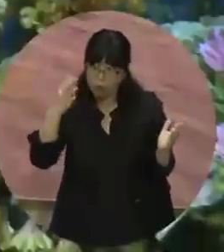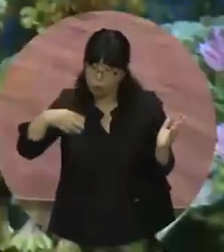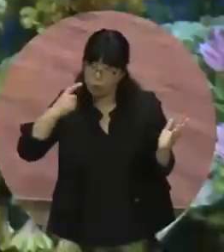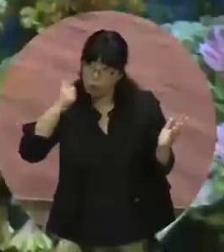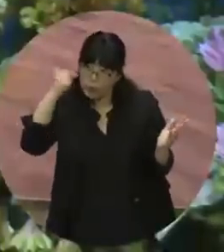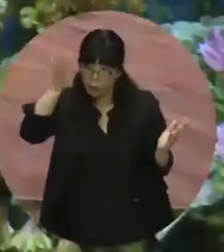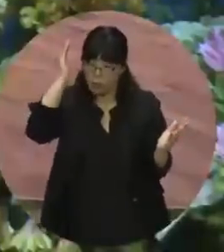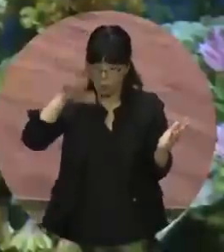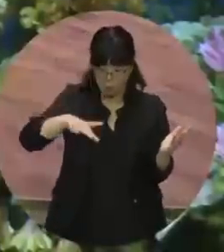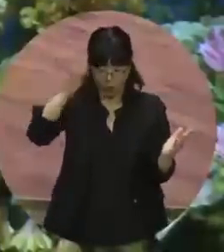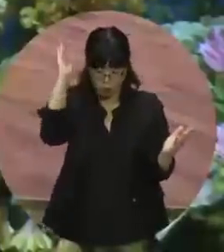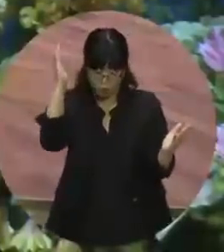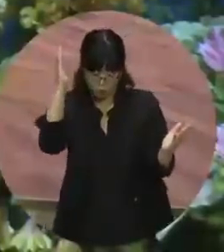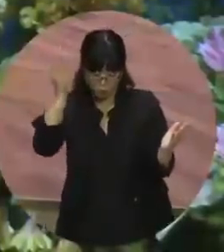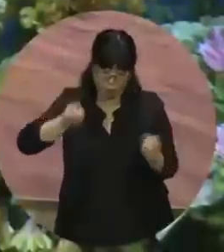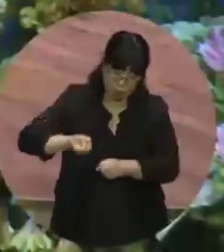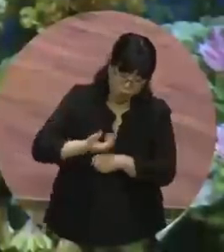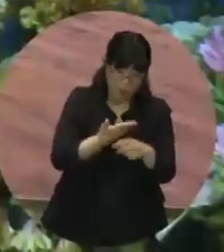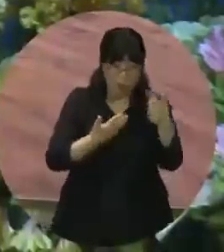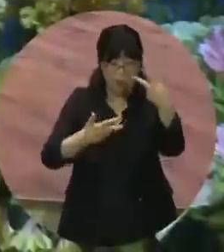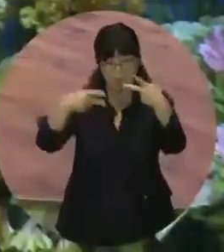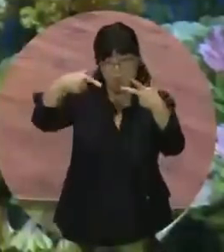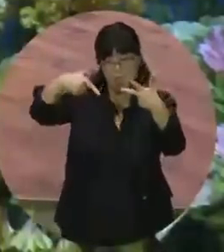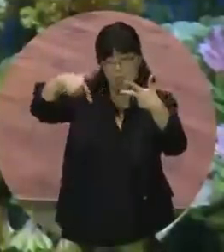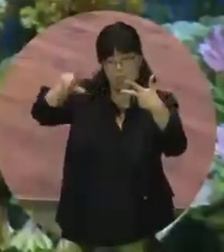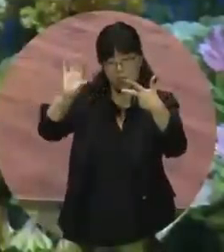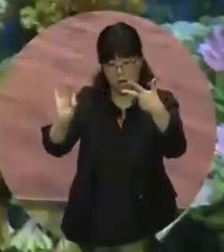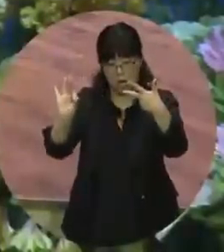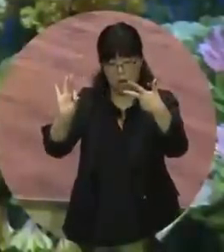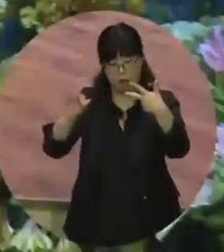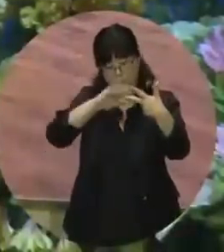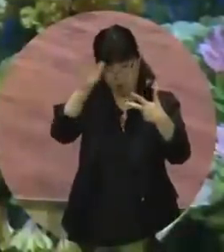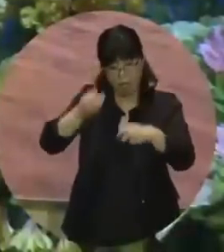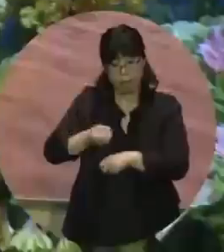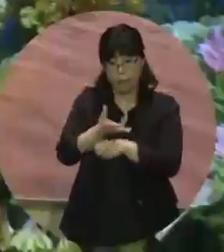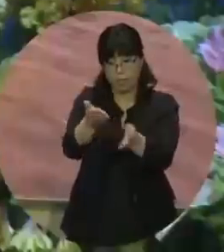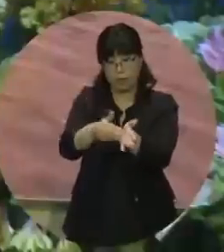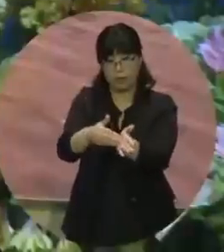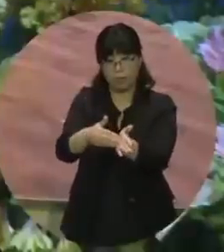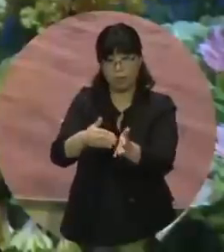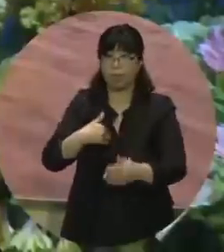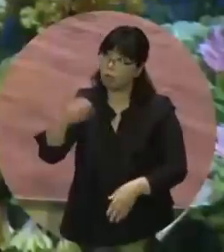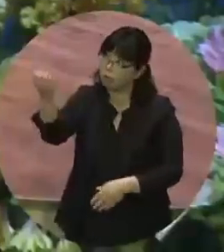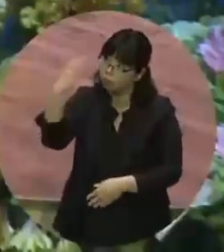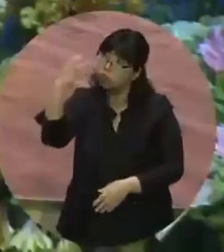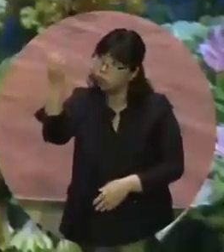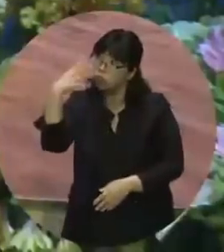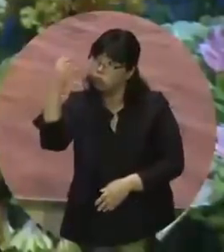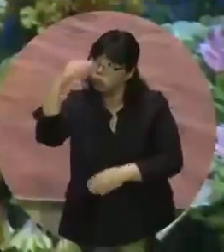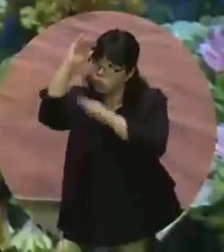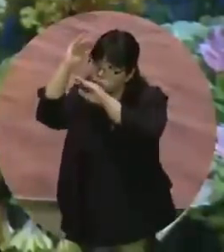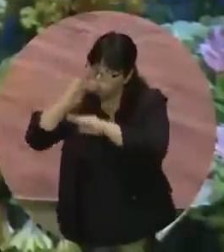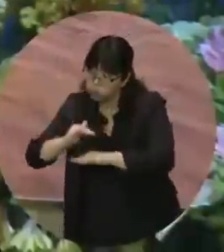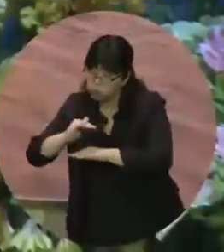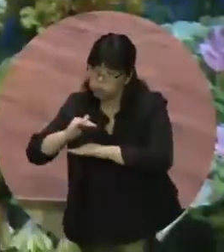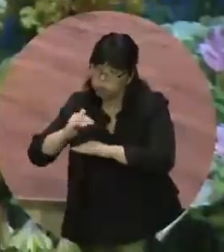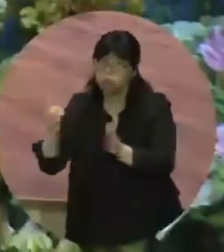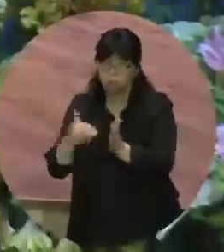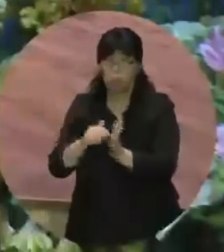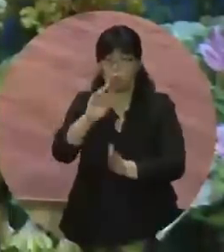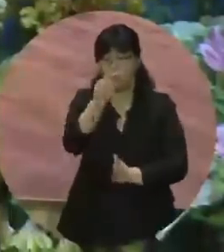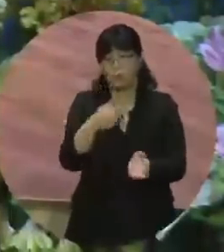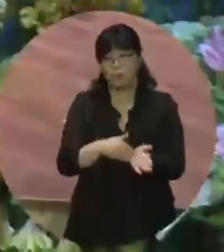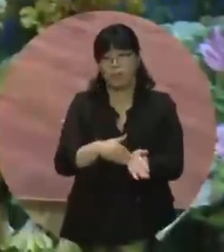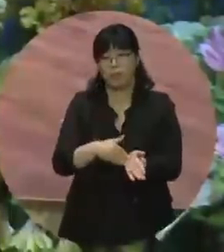위해서 진행을 그렇게 했었습니다. 두 번째 강의는 스페셜 서밋 에이지를